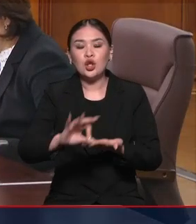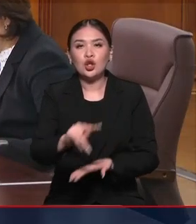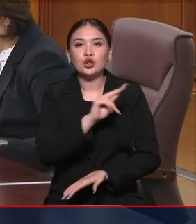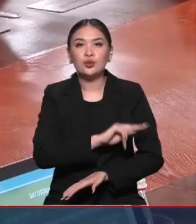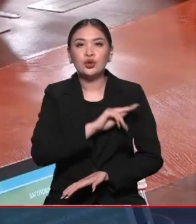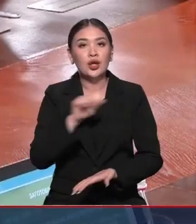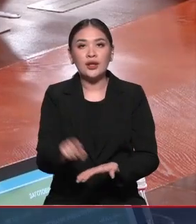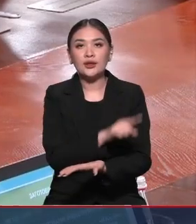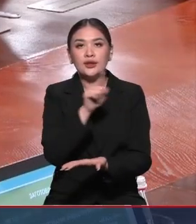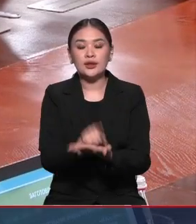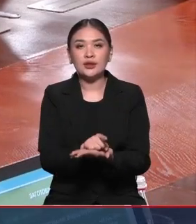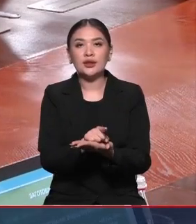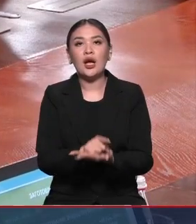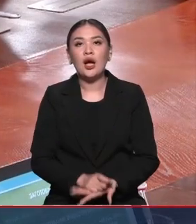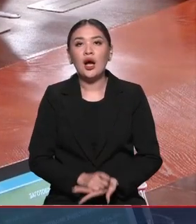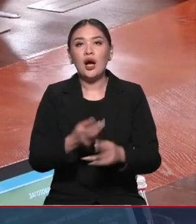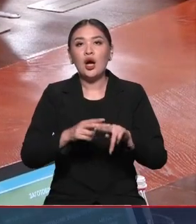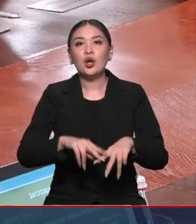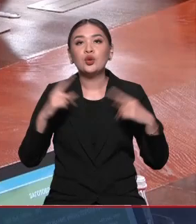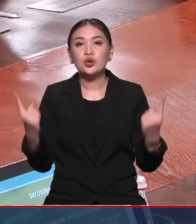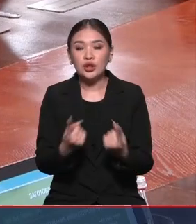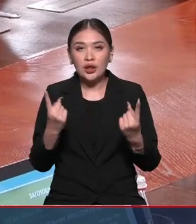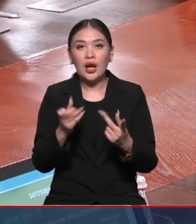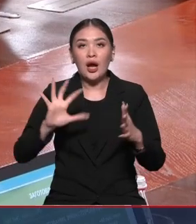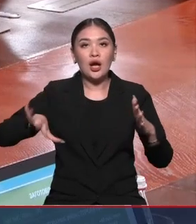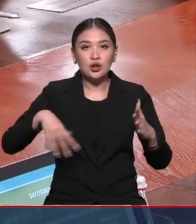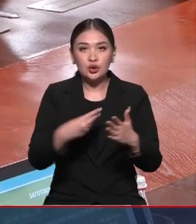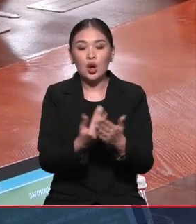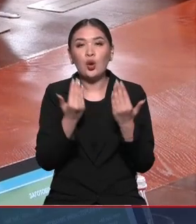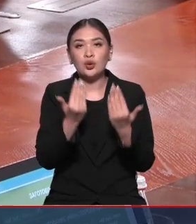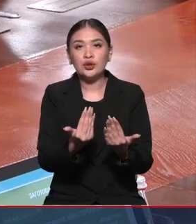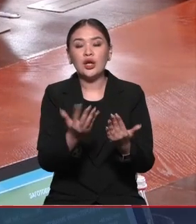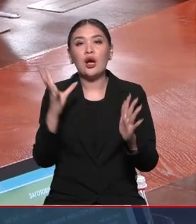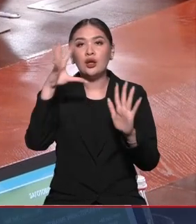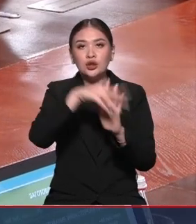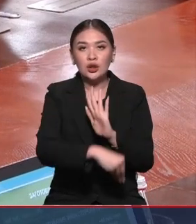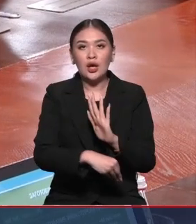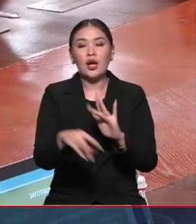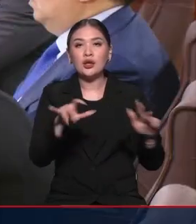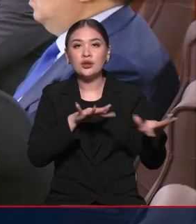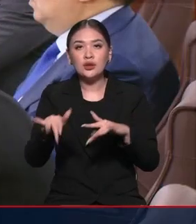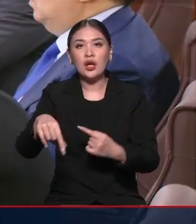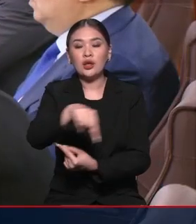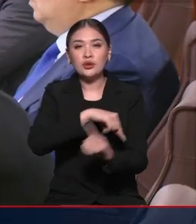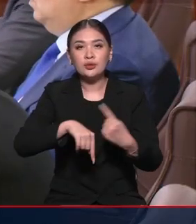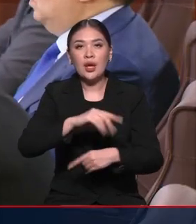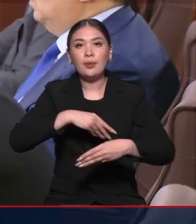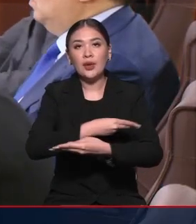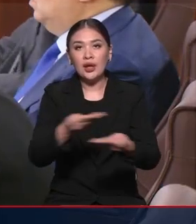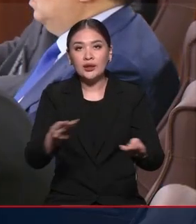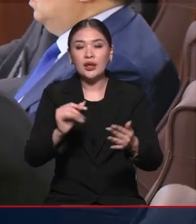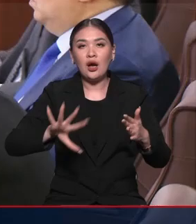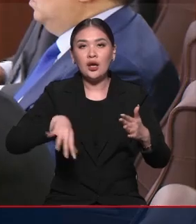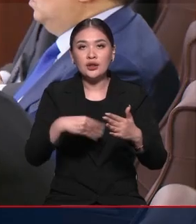істеуге тиіс. Өңір әкімдіктері жеңілдікті қаржыландырудың оның ішінде әлеуметтік кәсіпкерлік корпорациялар беретін